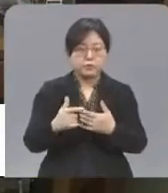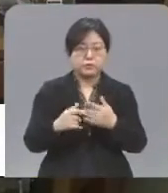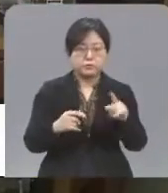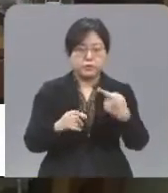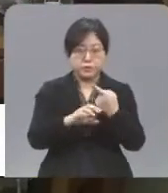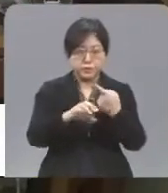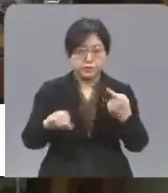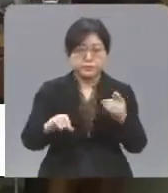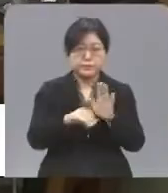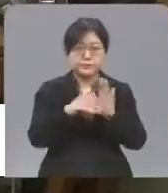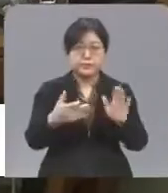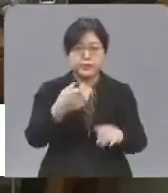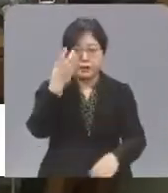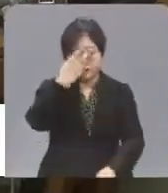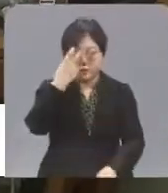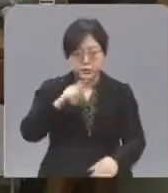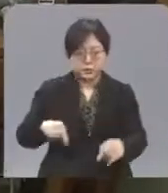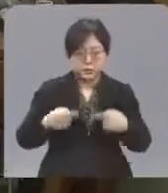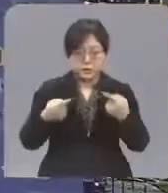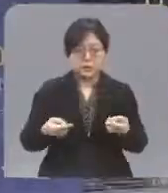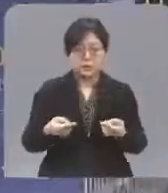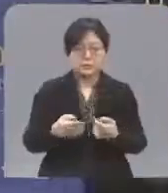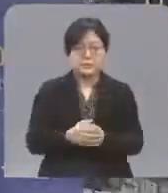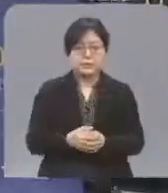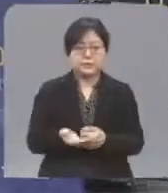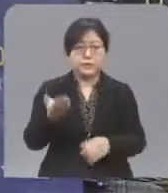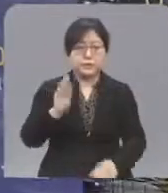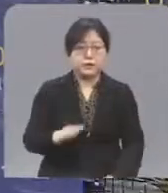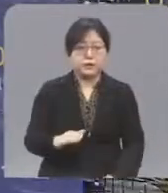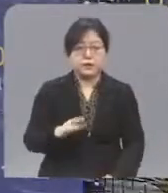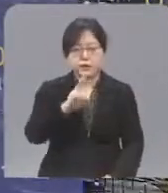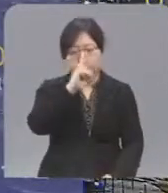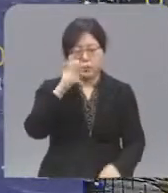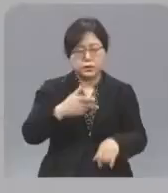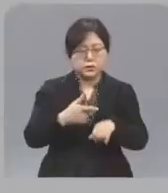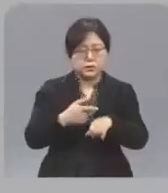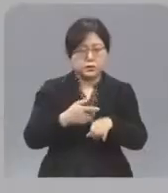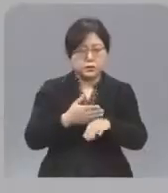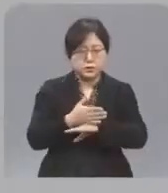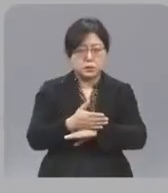코로나19 진단 검사에 참여하기로 했습니다. 하지만 오후 늦게까지도